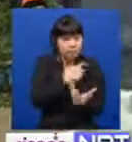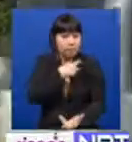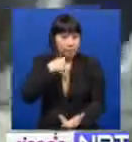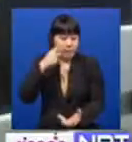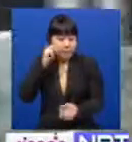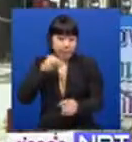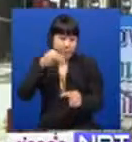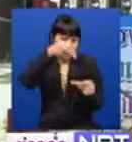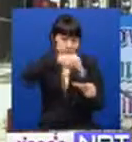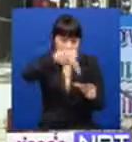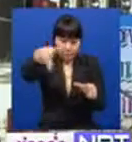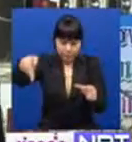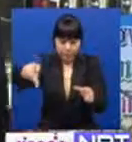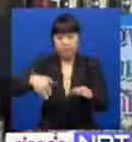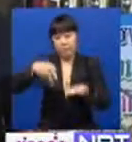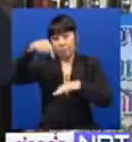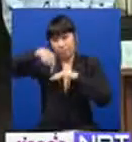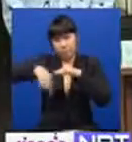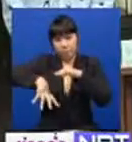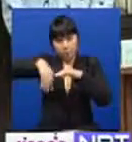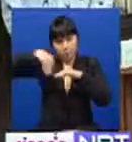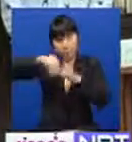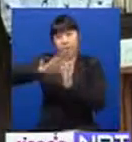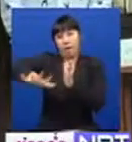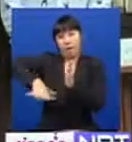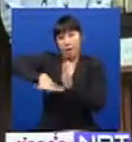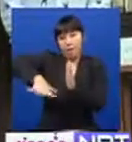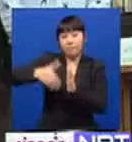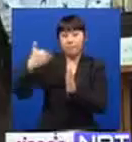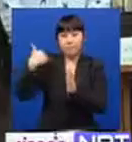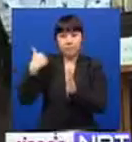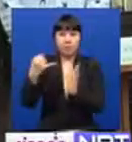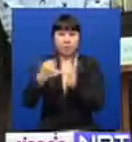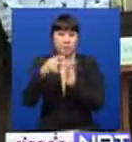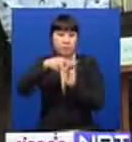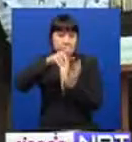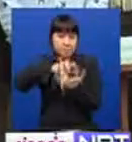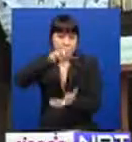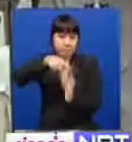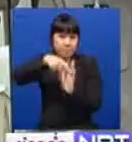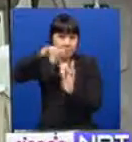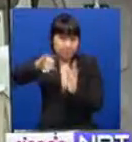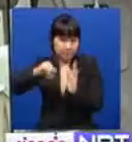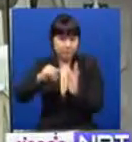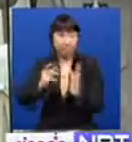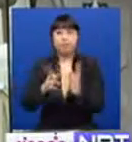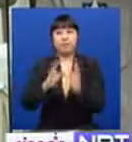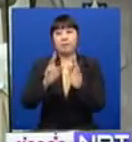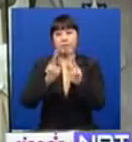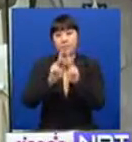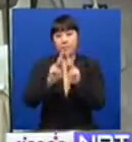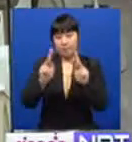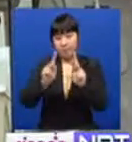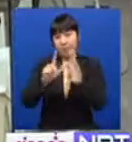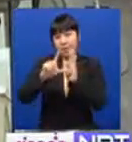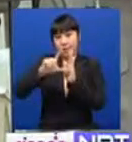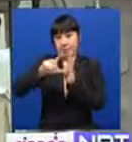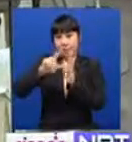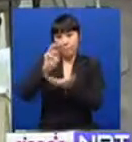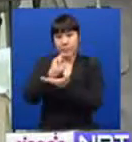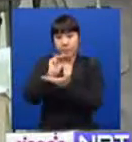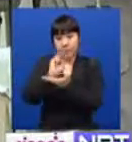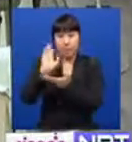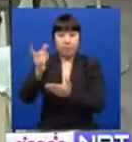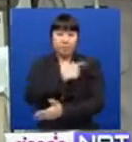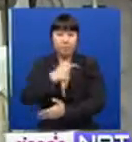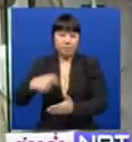มีการล้างบ่อบาดาลอีกด้วยที่จังหวัดพิจิตรครับนายรยนต์จิตดอนกรรมการและเลขาธิการมูลนิธิอุทกภัทรในพระบรม